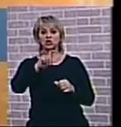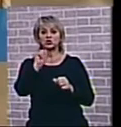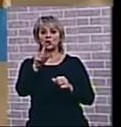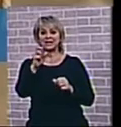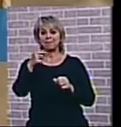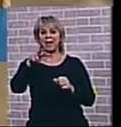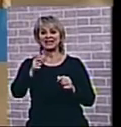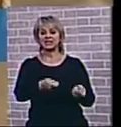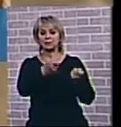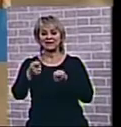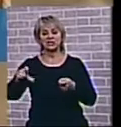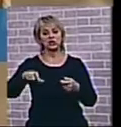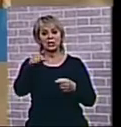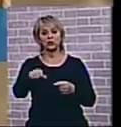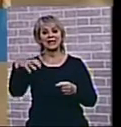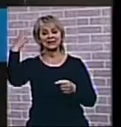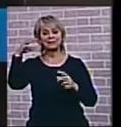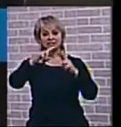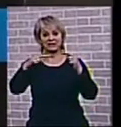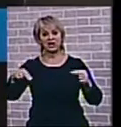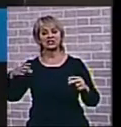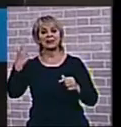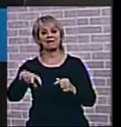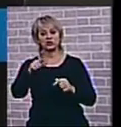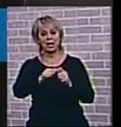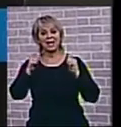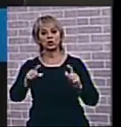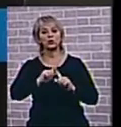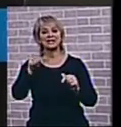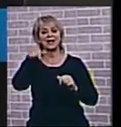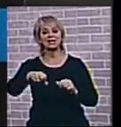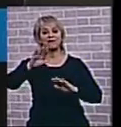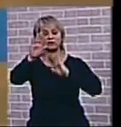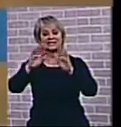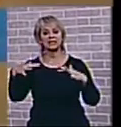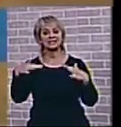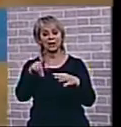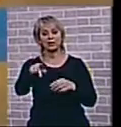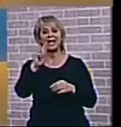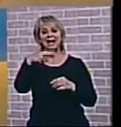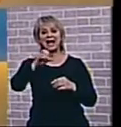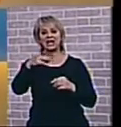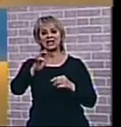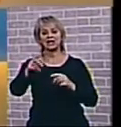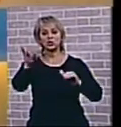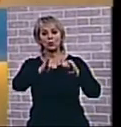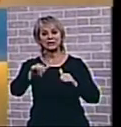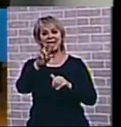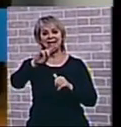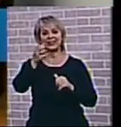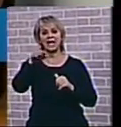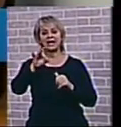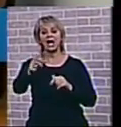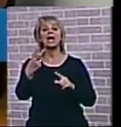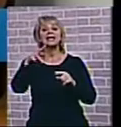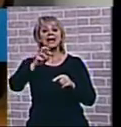Золото Балтики привезли на Дон. В Атаманском дворце Новочеркасска открылась уникальная выставка из собрания Калининградского музея янтаря.